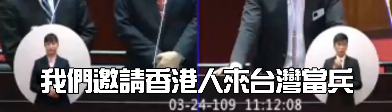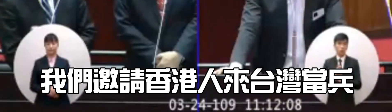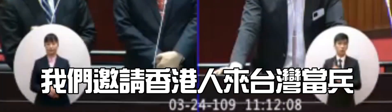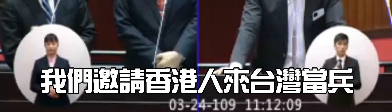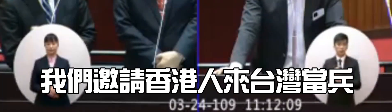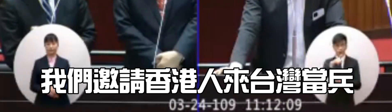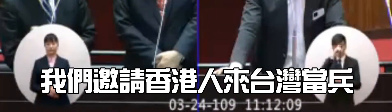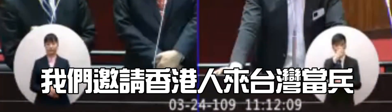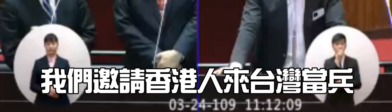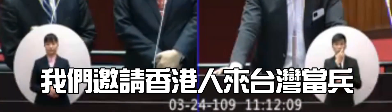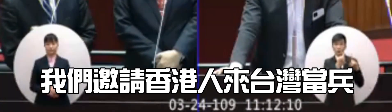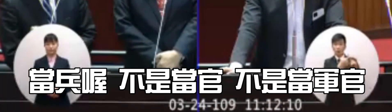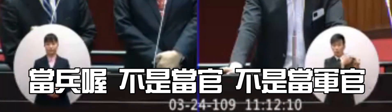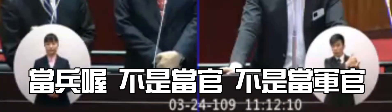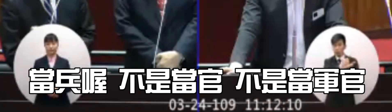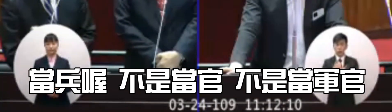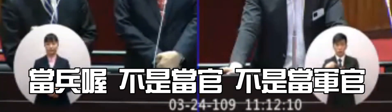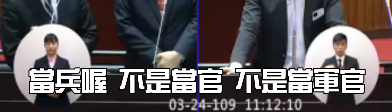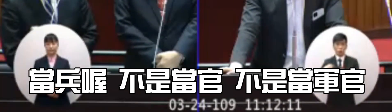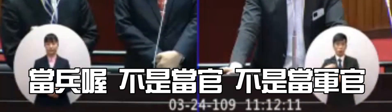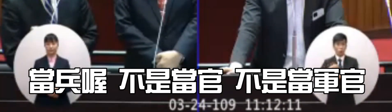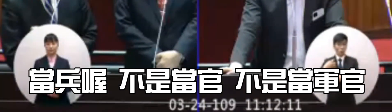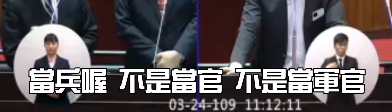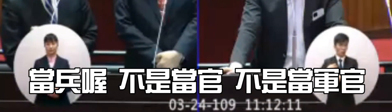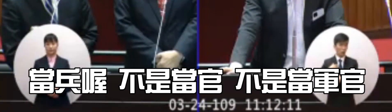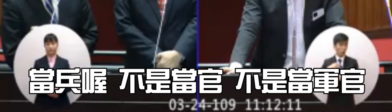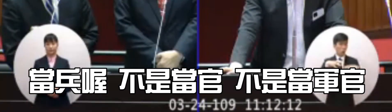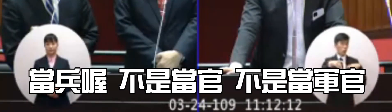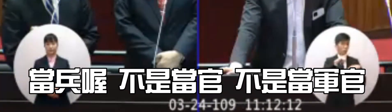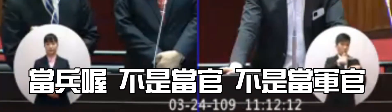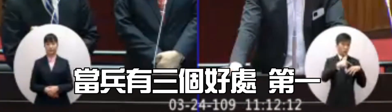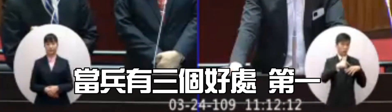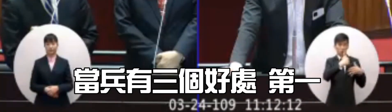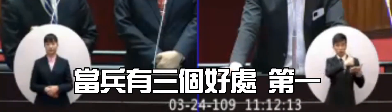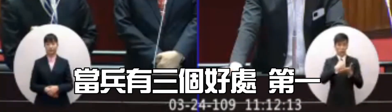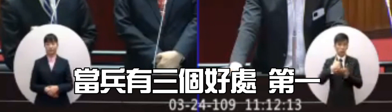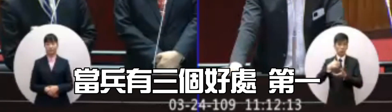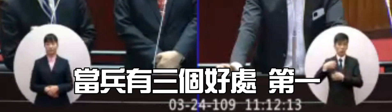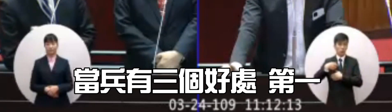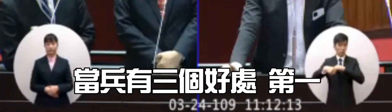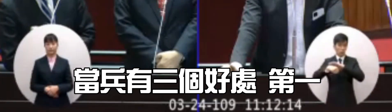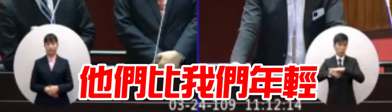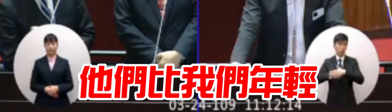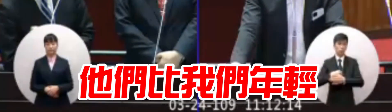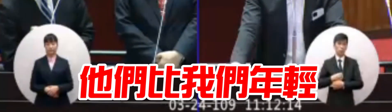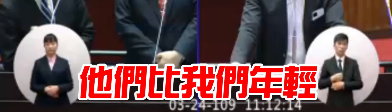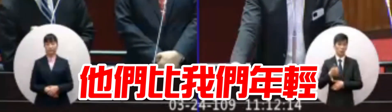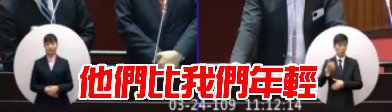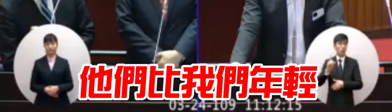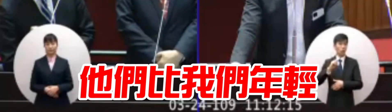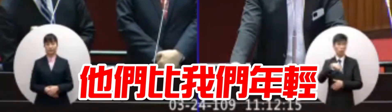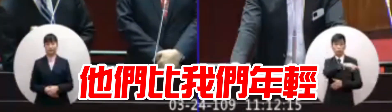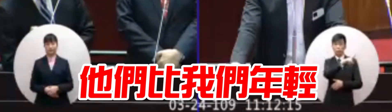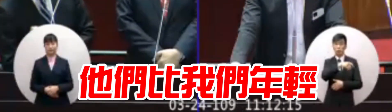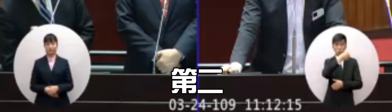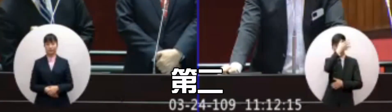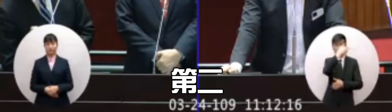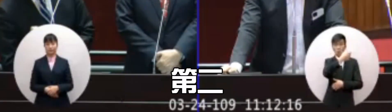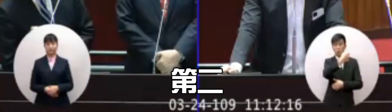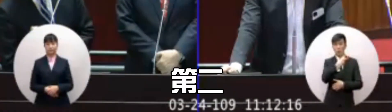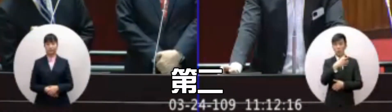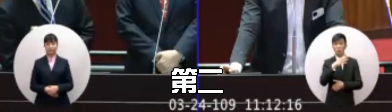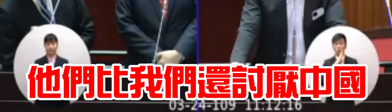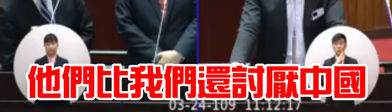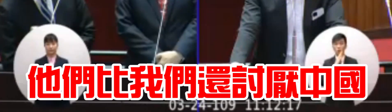咱邀请香港人来台湾做兵，做兵我们是做官哦，唔是做军官。做兵有三个好处：第一，伊比咱较少年；第